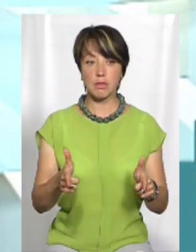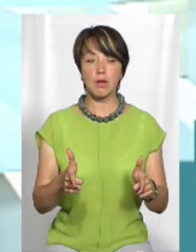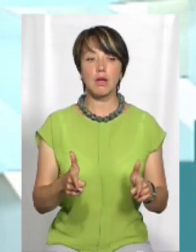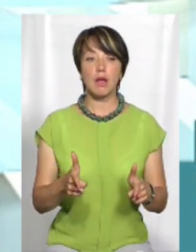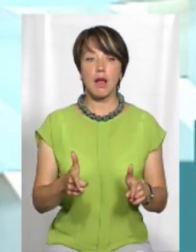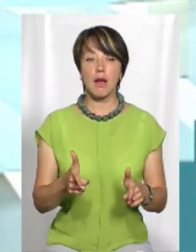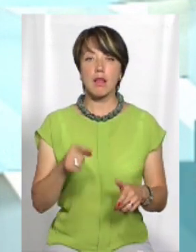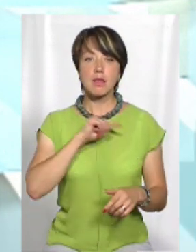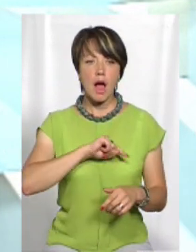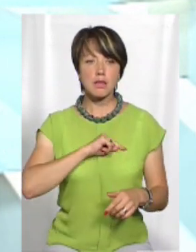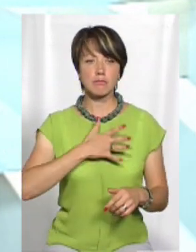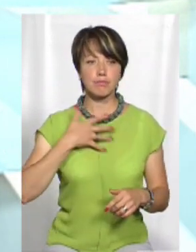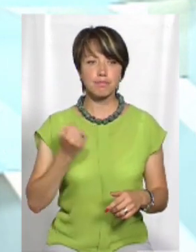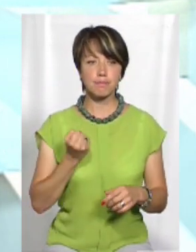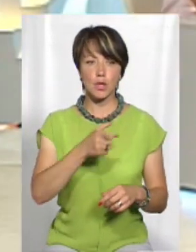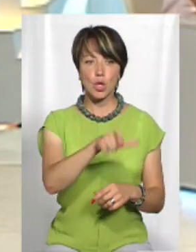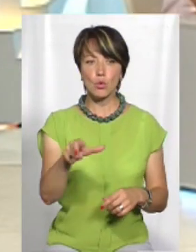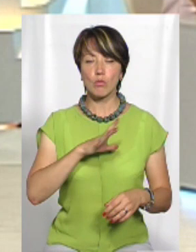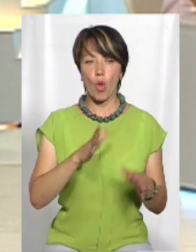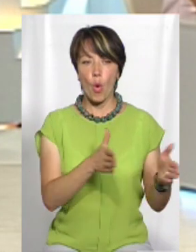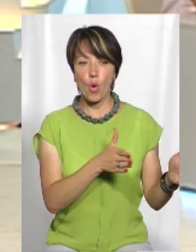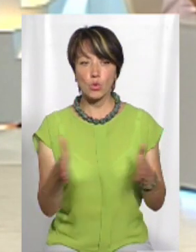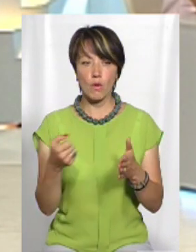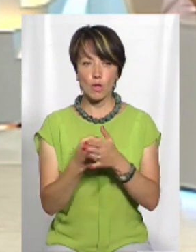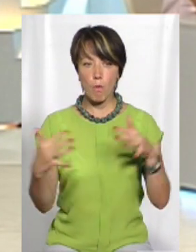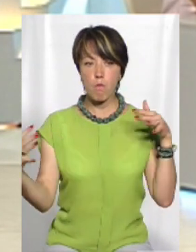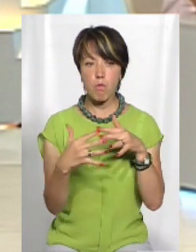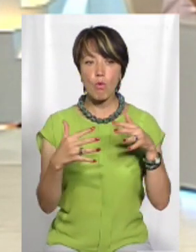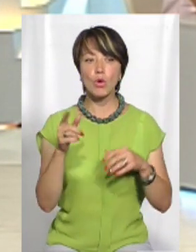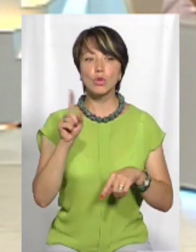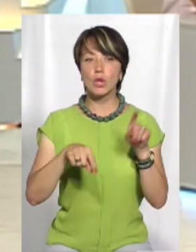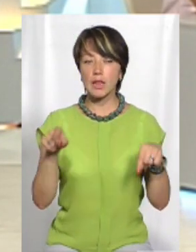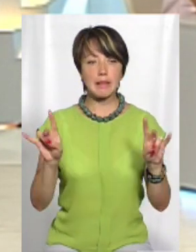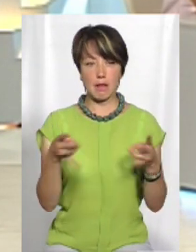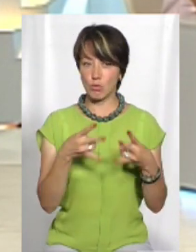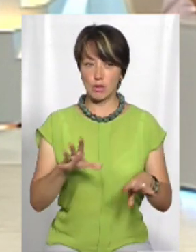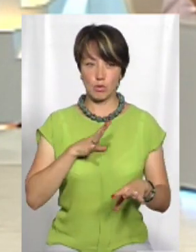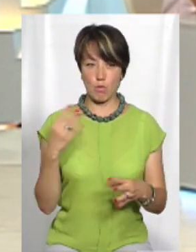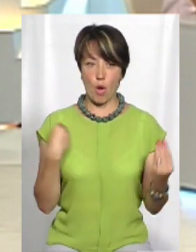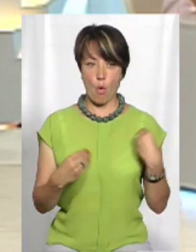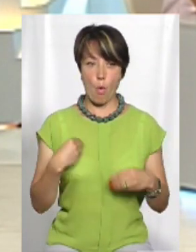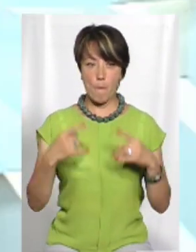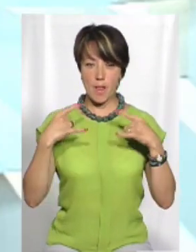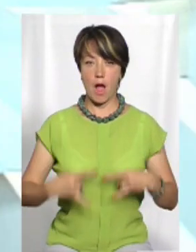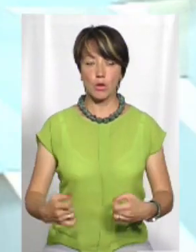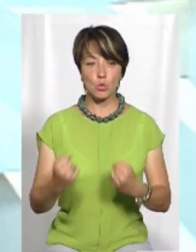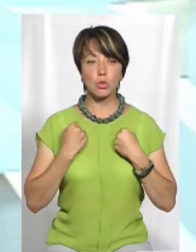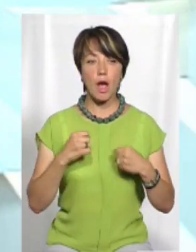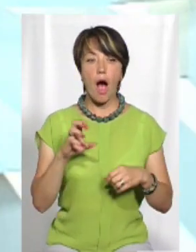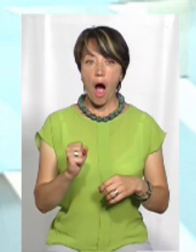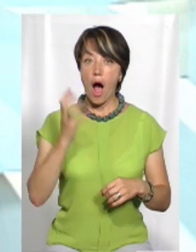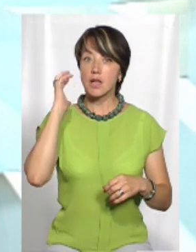був настрій, наскільки психологічно ці люди були готові до бою, що інколи їм і не потрібні були обладунки. Але